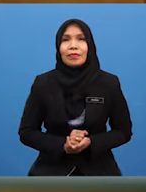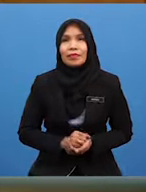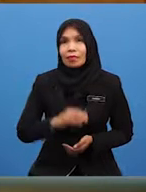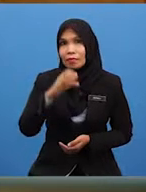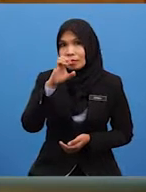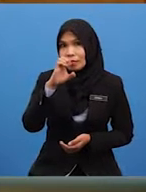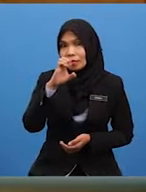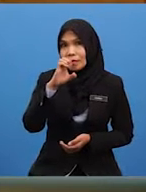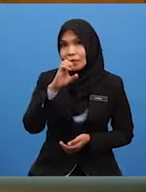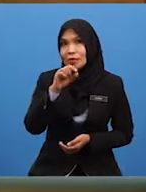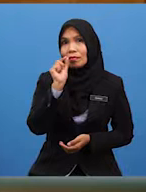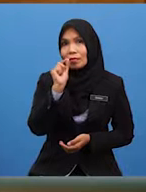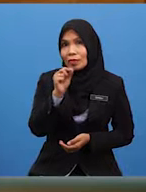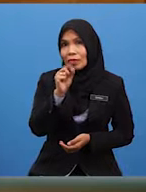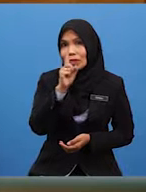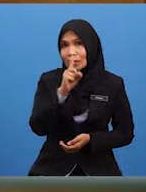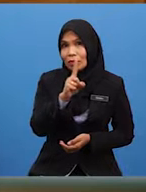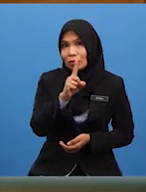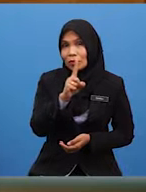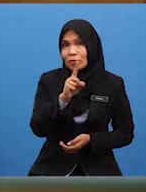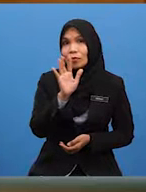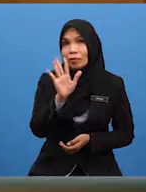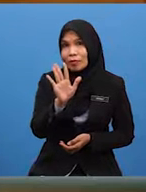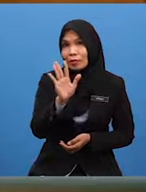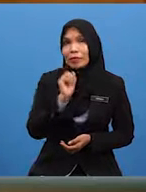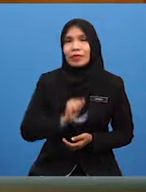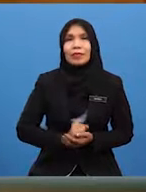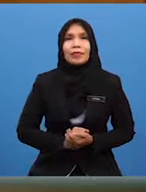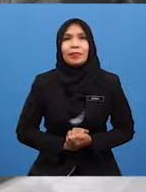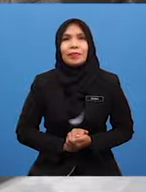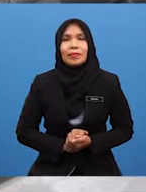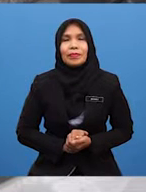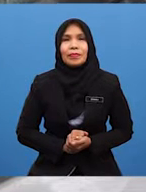E. Titik 1, 5.